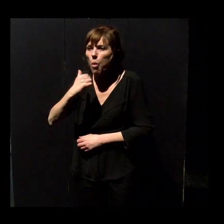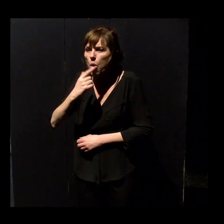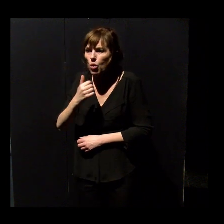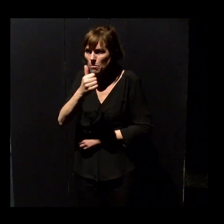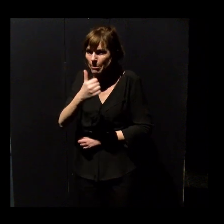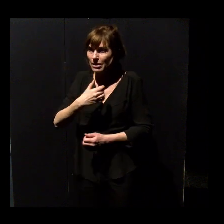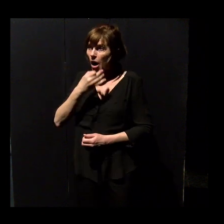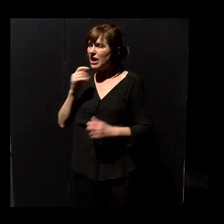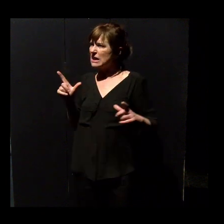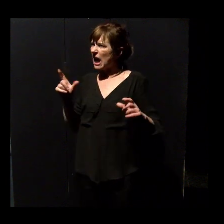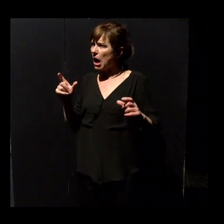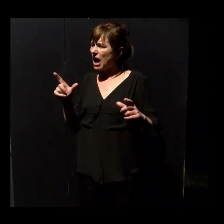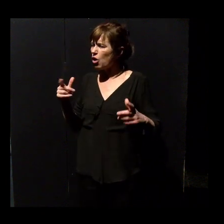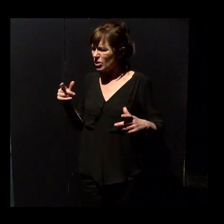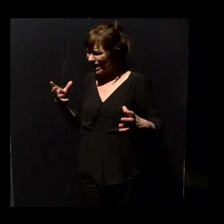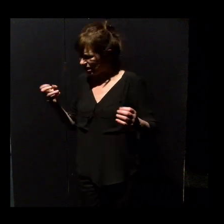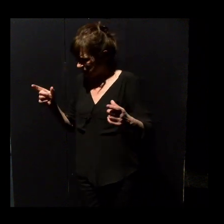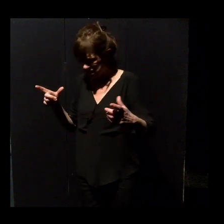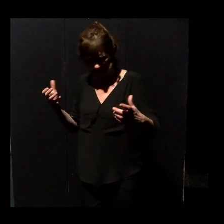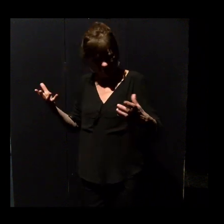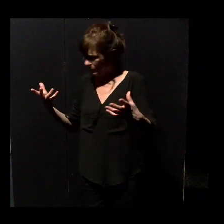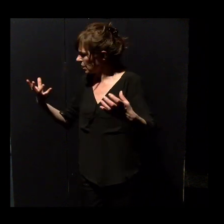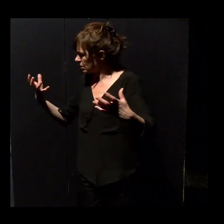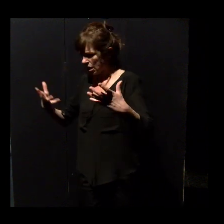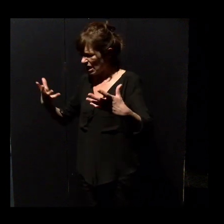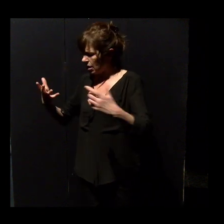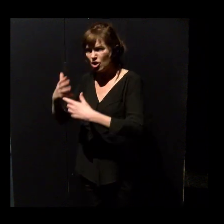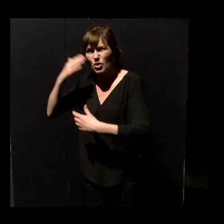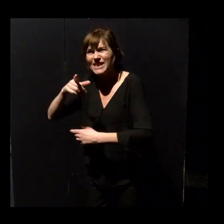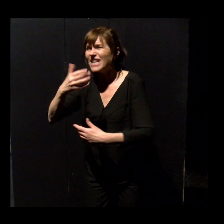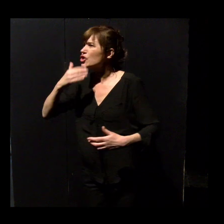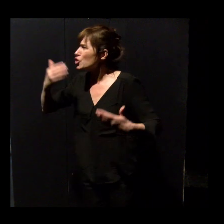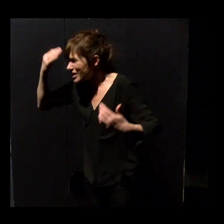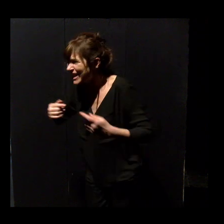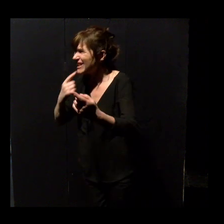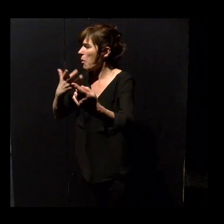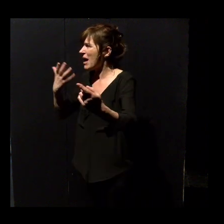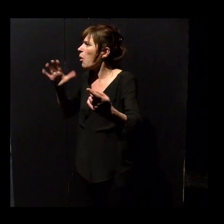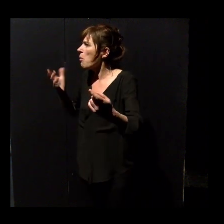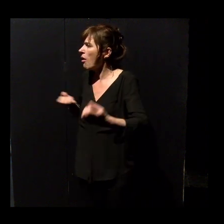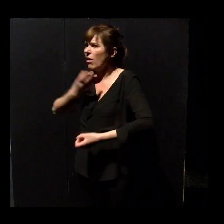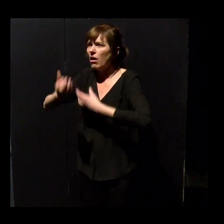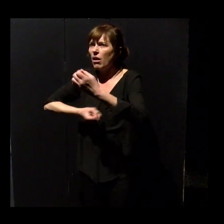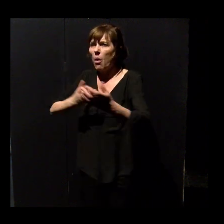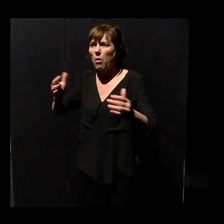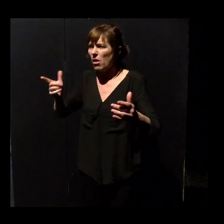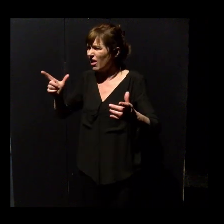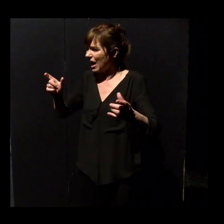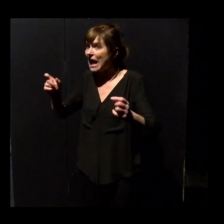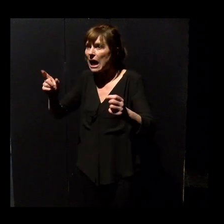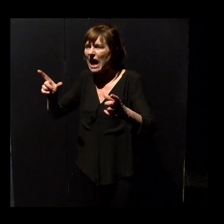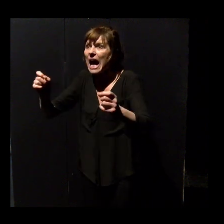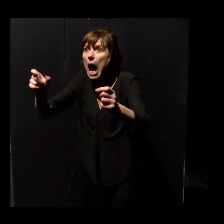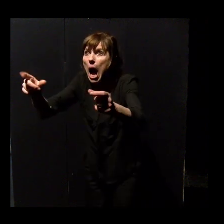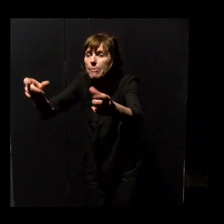fait « ah ben c'est un... » Ah, mais je sais ce que c'est, mais c'était un crabe, et en fait, il ne trouvait plus le mot. Enfin, quand stimuler